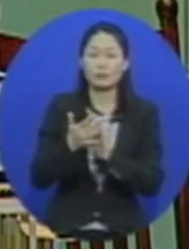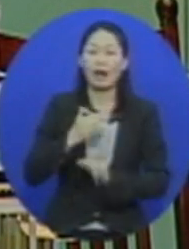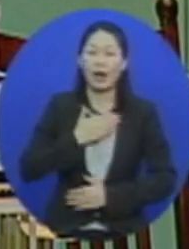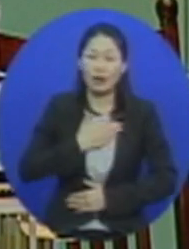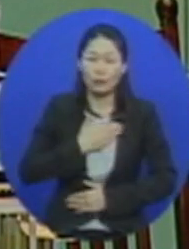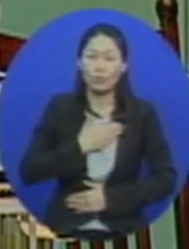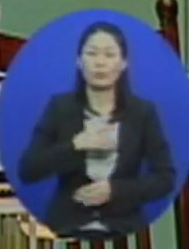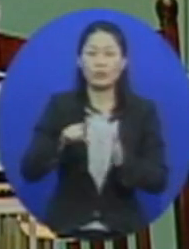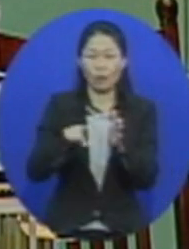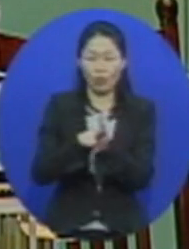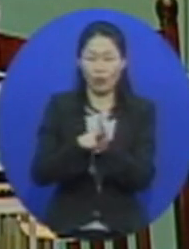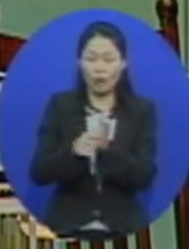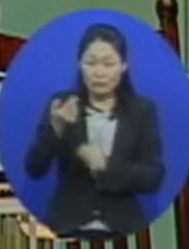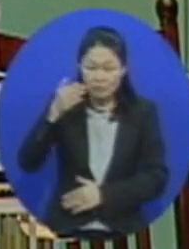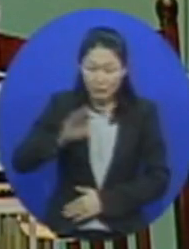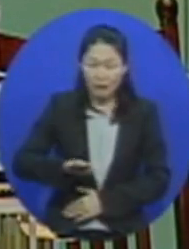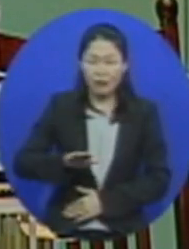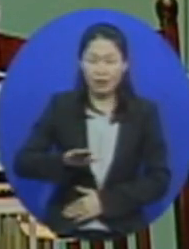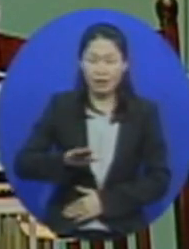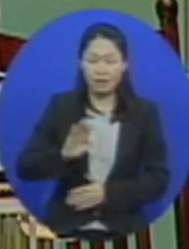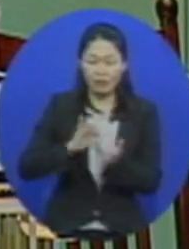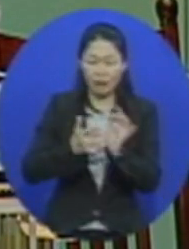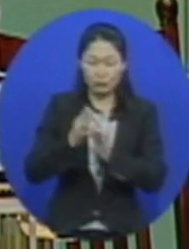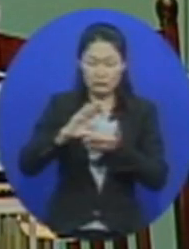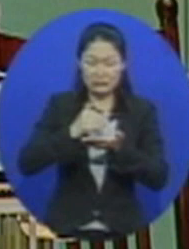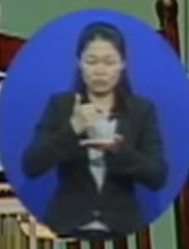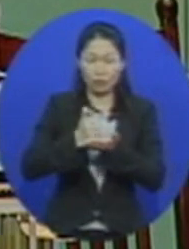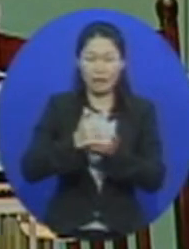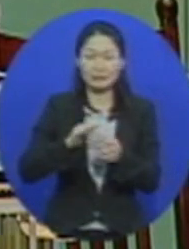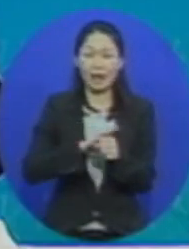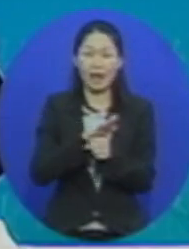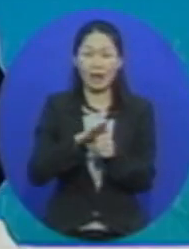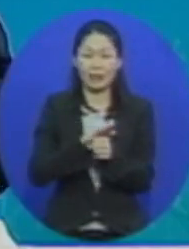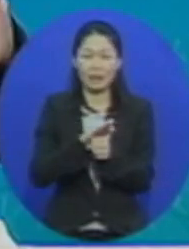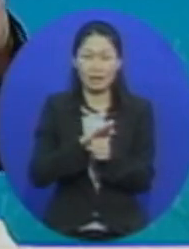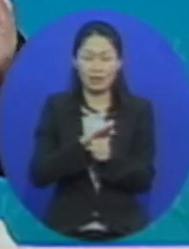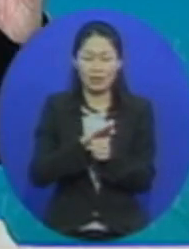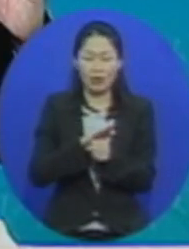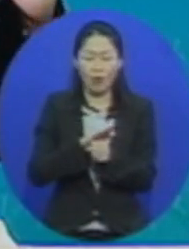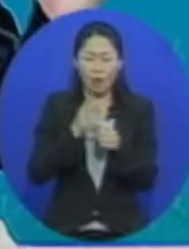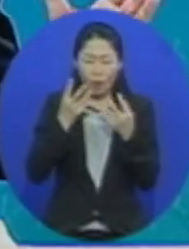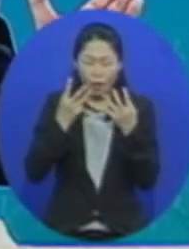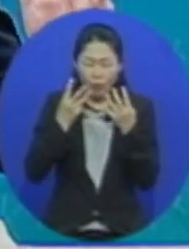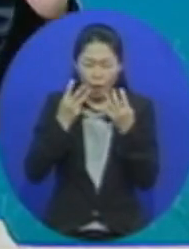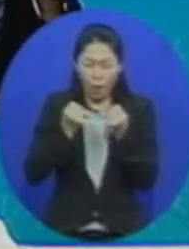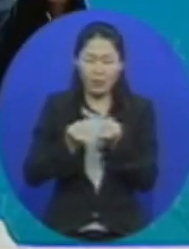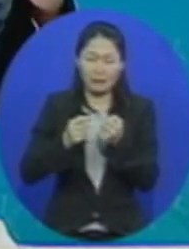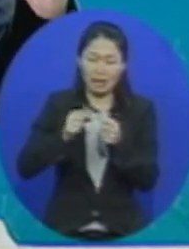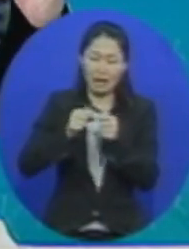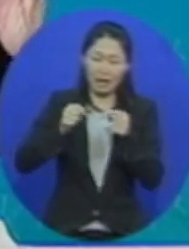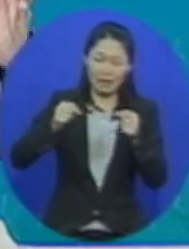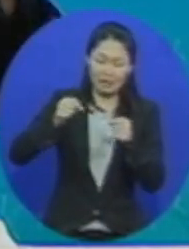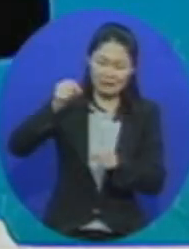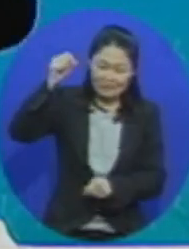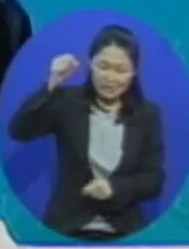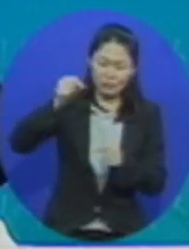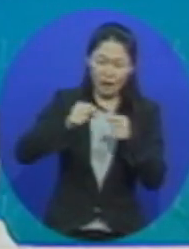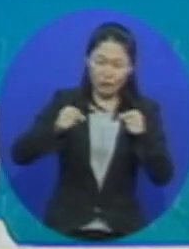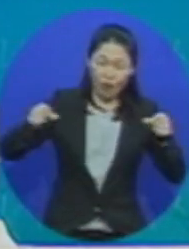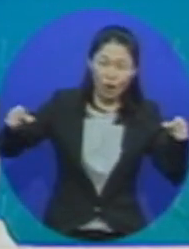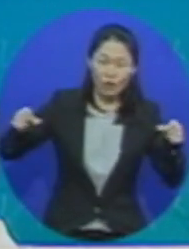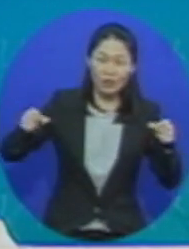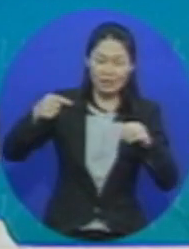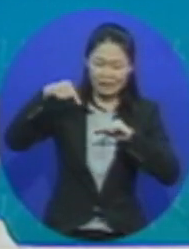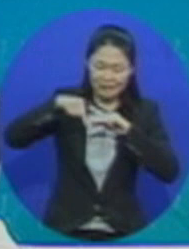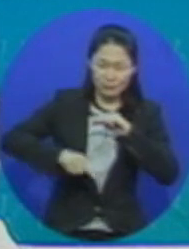믿어요 그렇지만 예수 그리스도의 사랑이 얼마나 그 길이와 넓이와 높이와